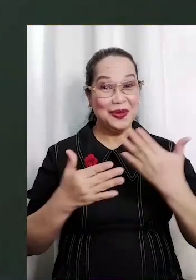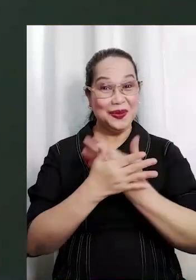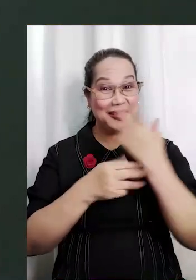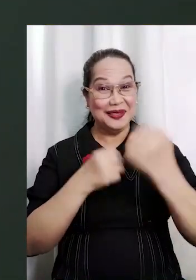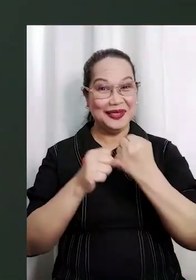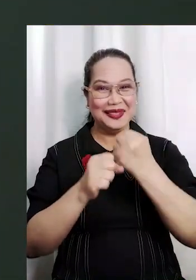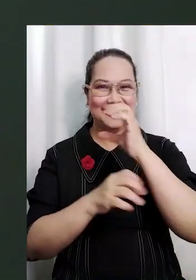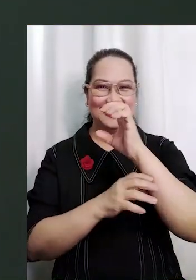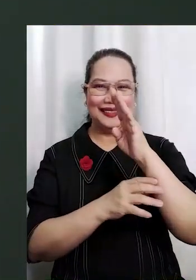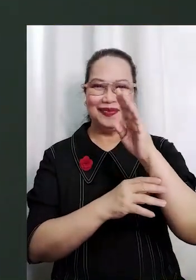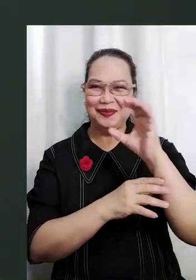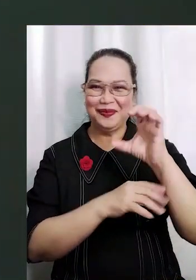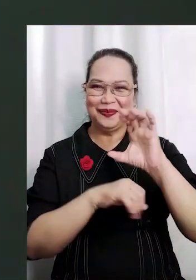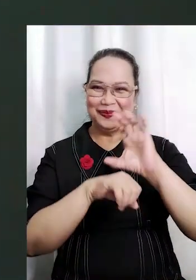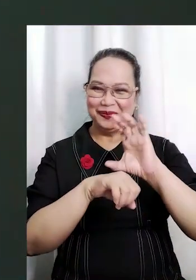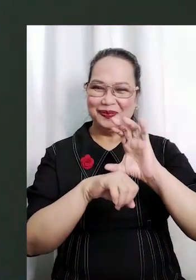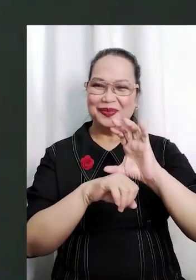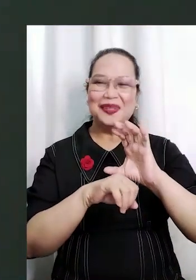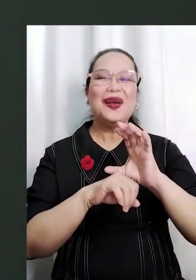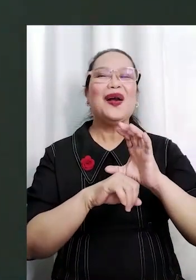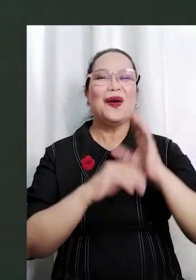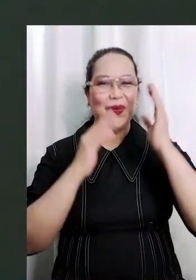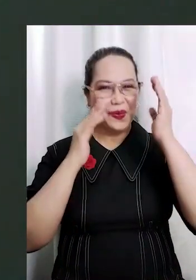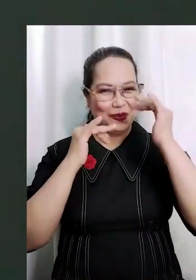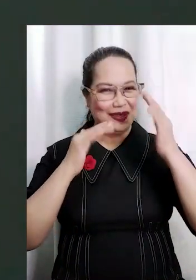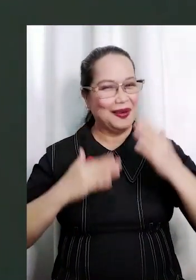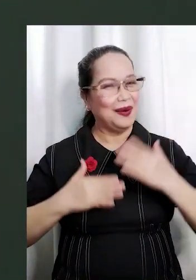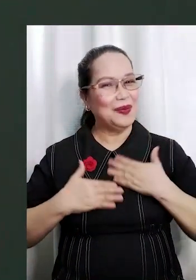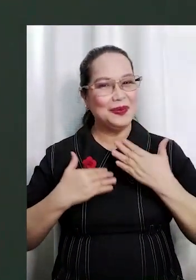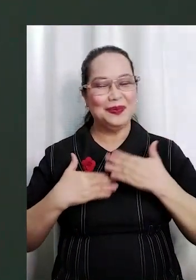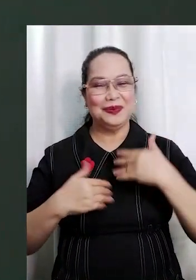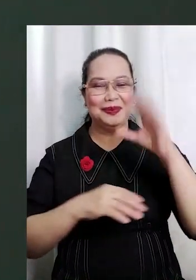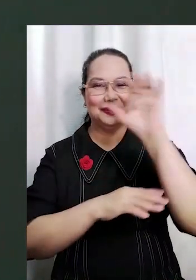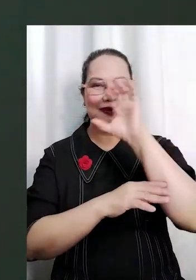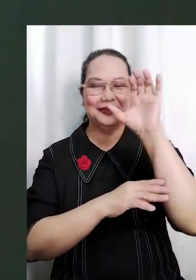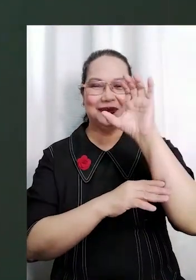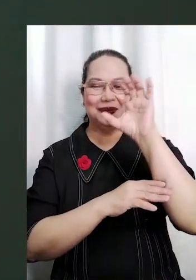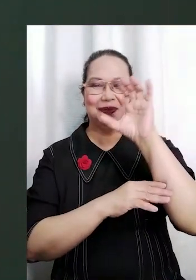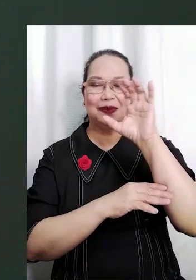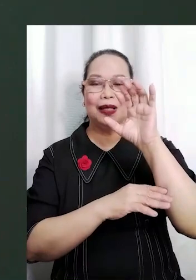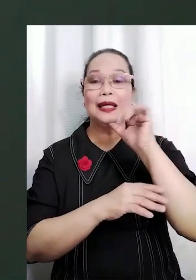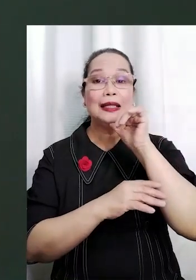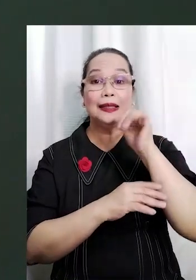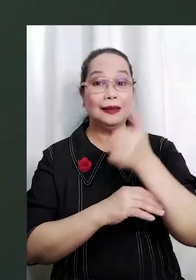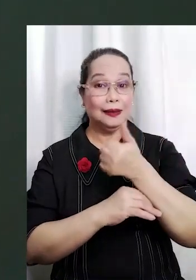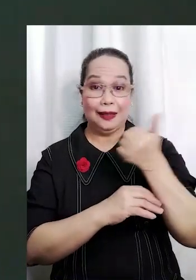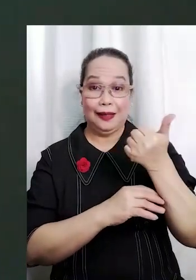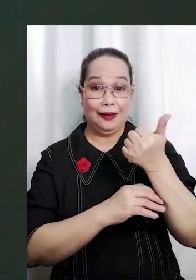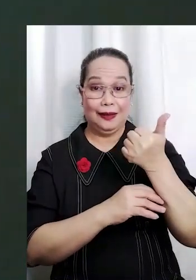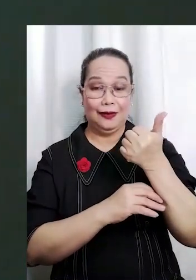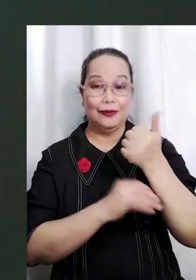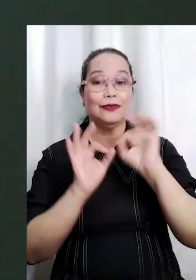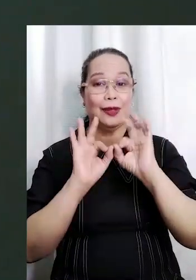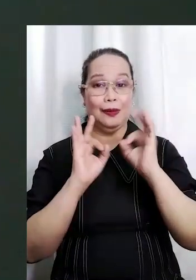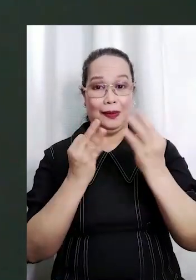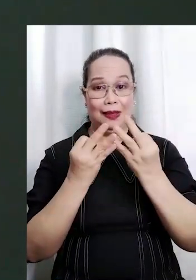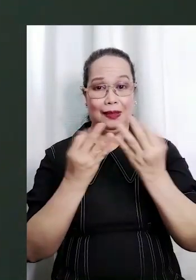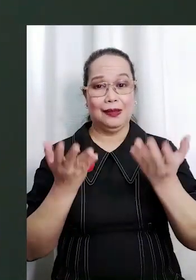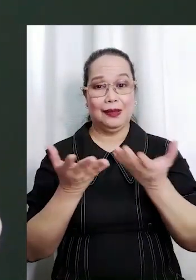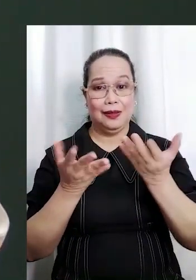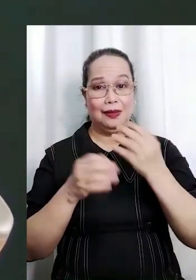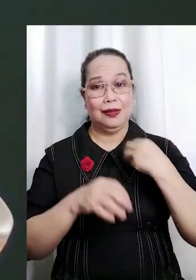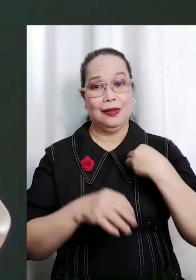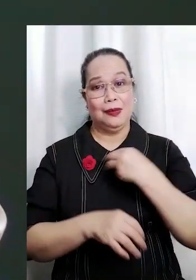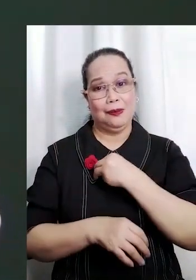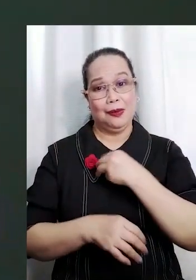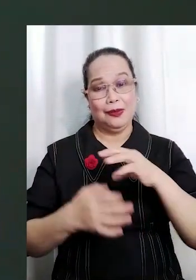Happy New Year, CCBC! Sana naging masaya itong Christmas season ninyo. Hindi katulad ng mga ilang families natin